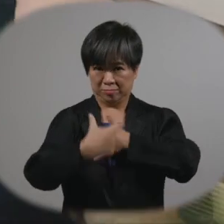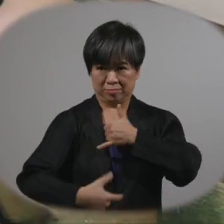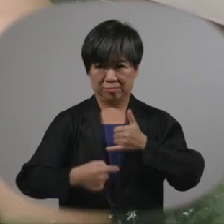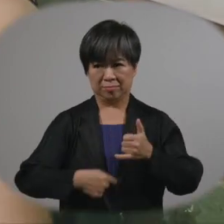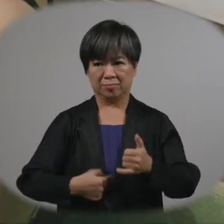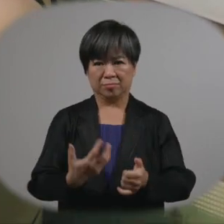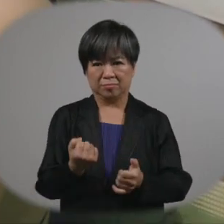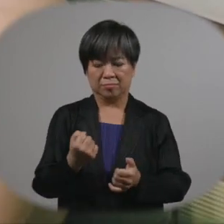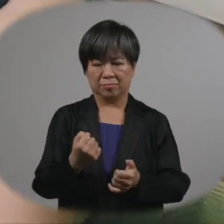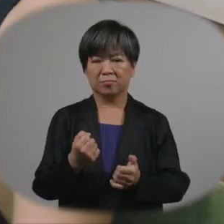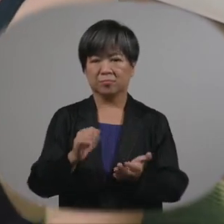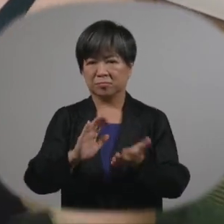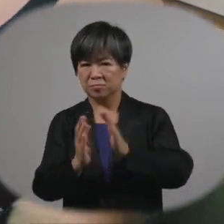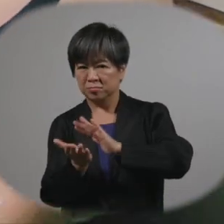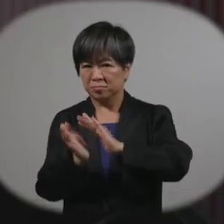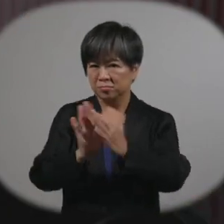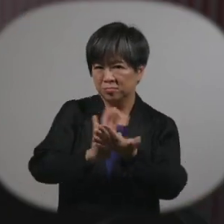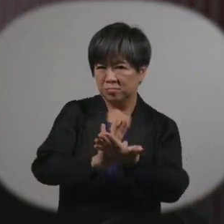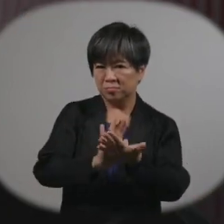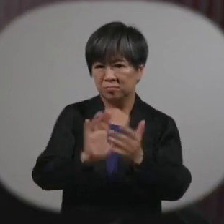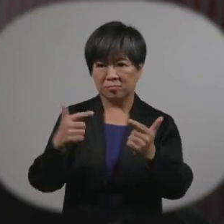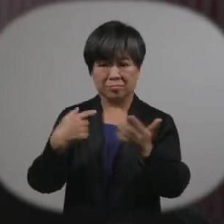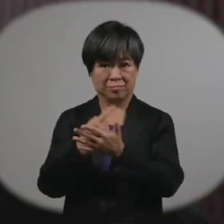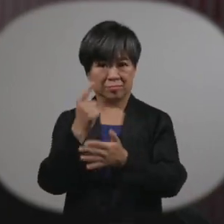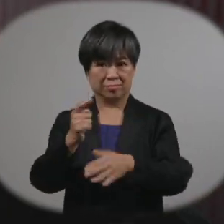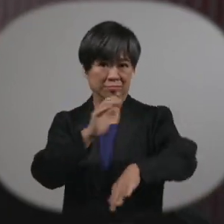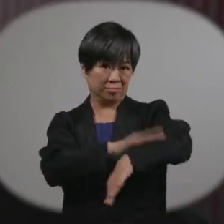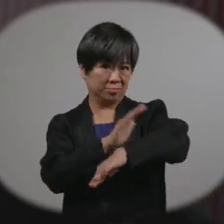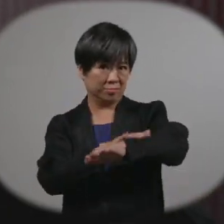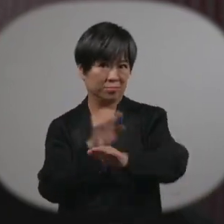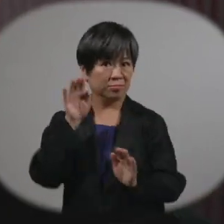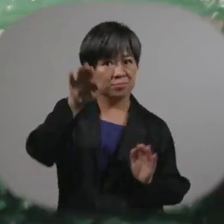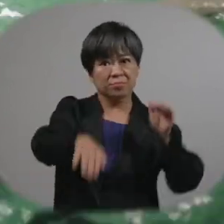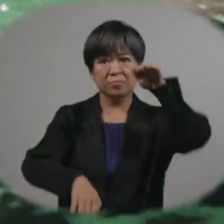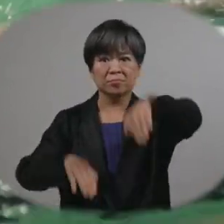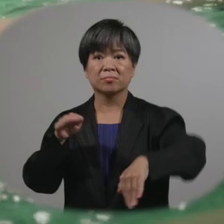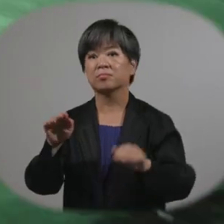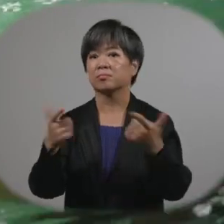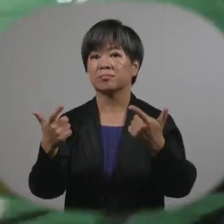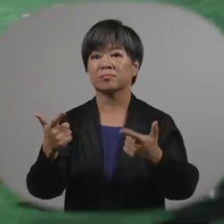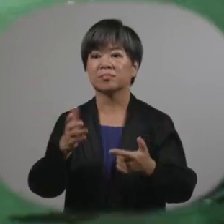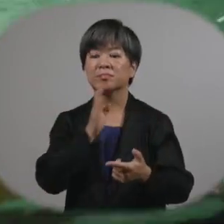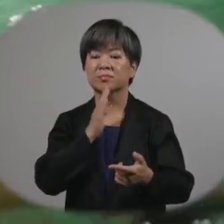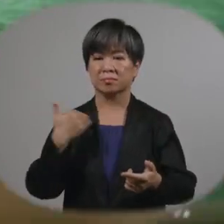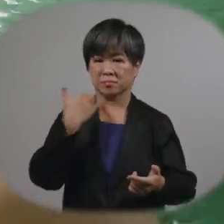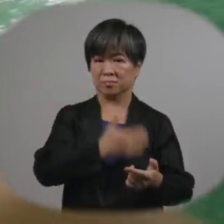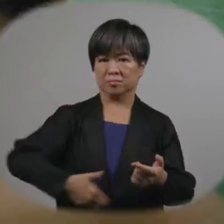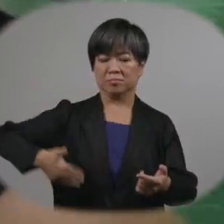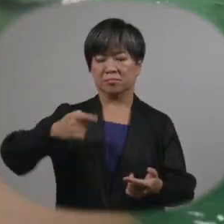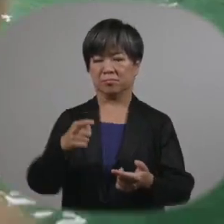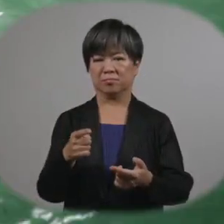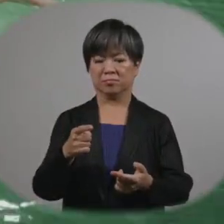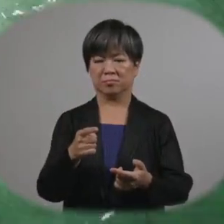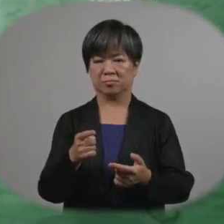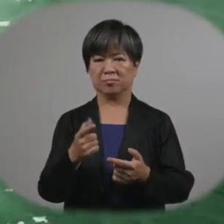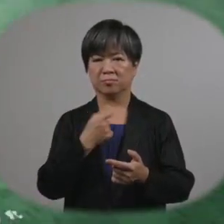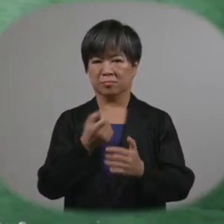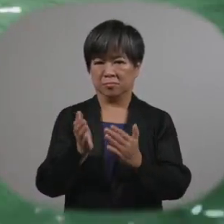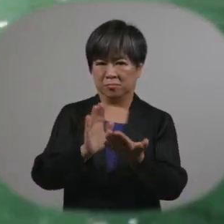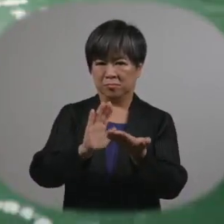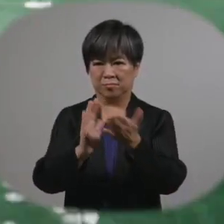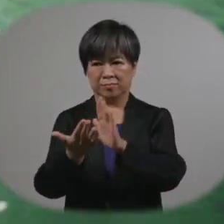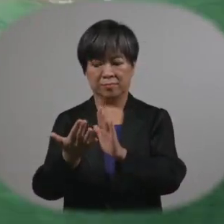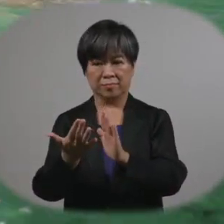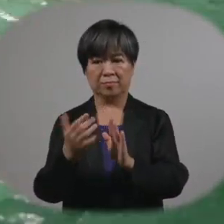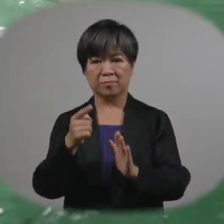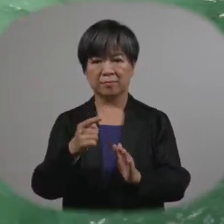体，对，因为它不只单纯只是用手去滑，它也是用身体的核心然后去带动，这样相对